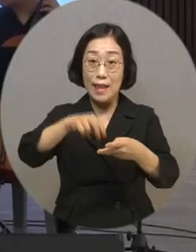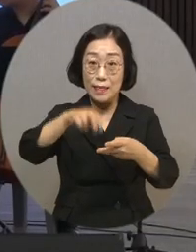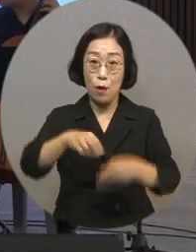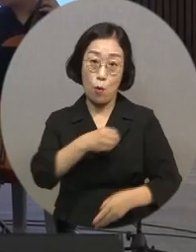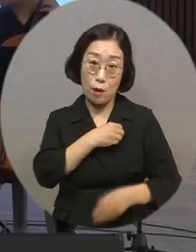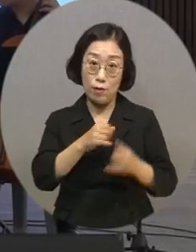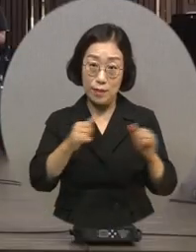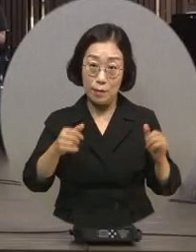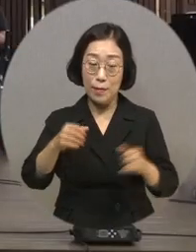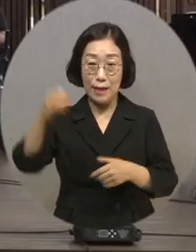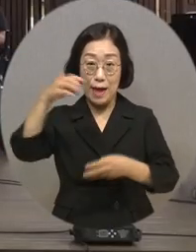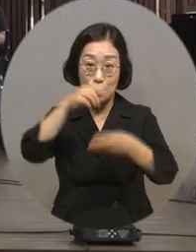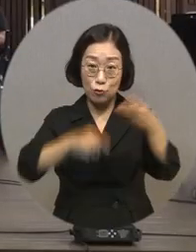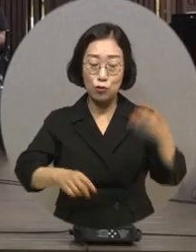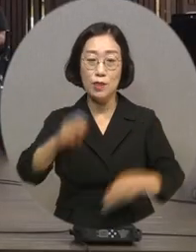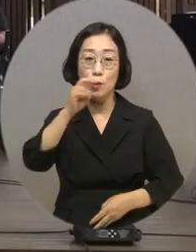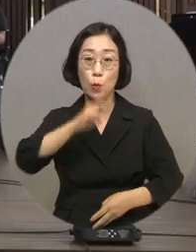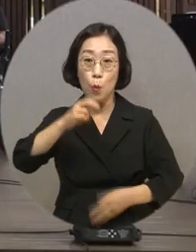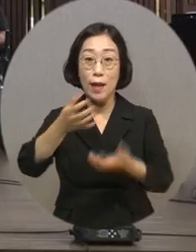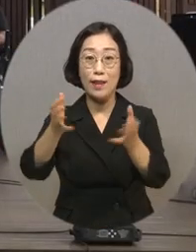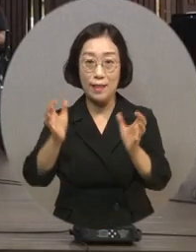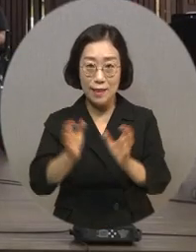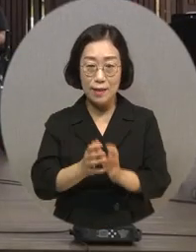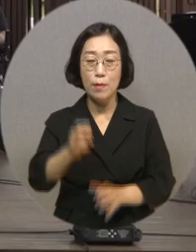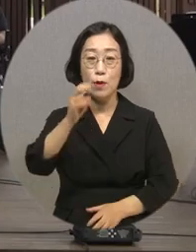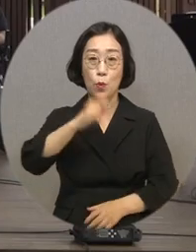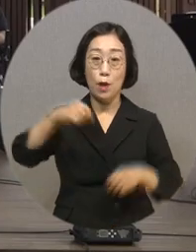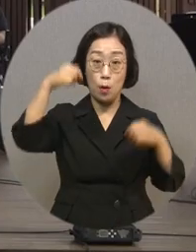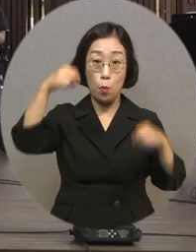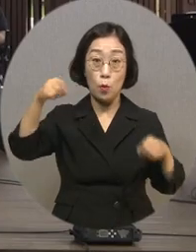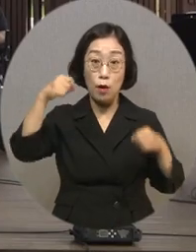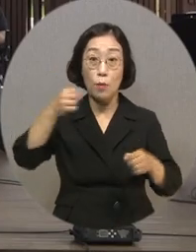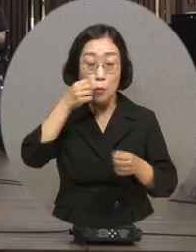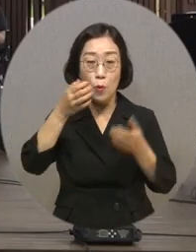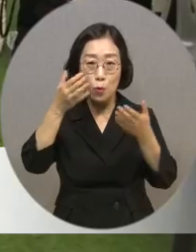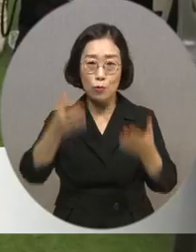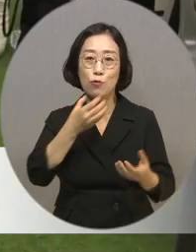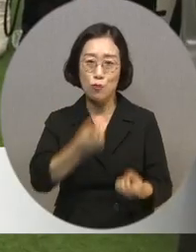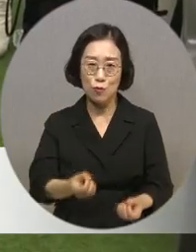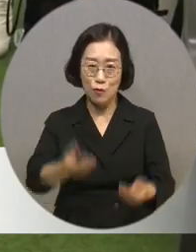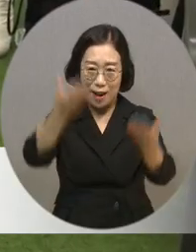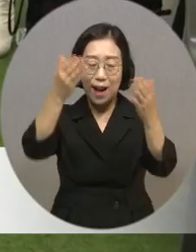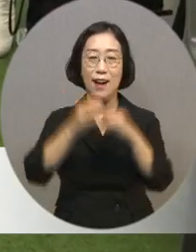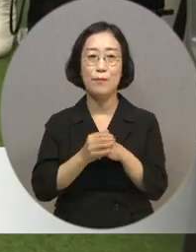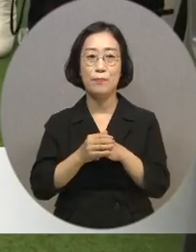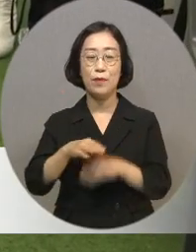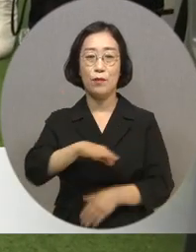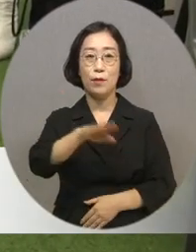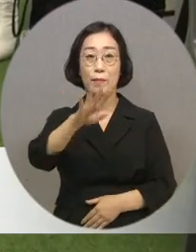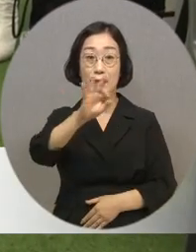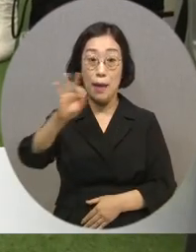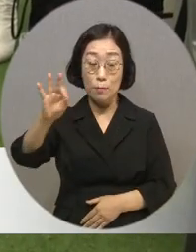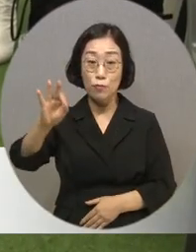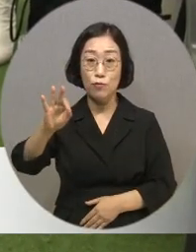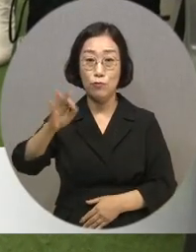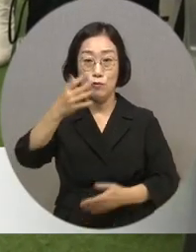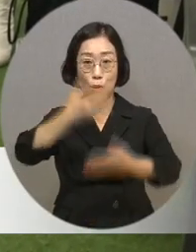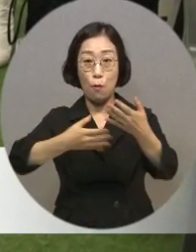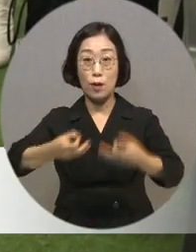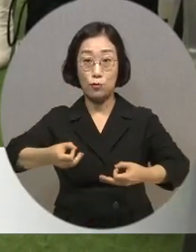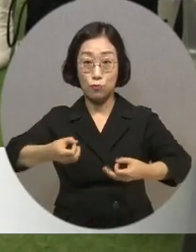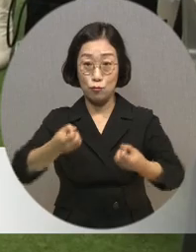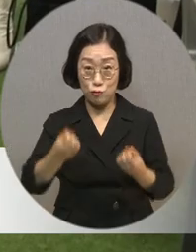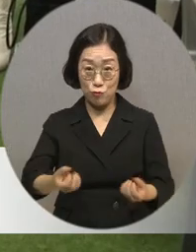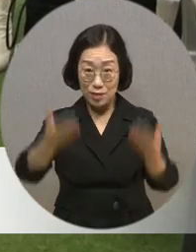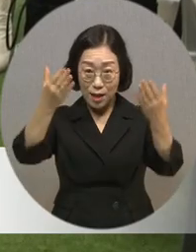양주시 장애인 앙상블 합창단의 공연으로 영화제 개막을 축하했습니다. 저희 배리어프리 영화제를 통해서 장애